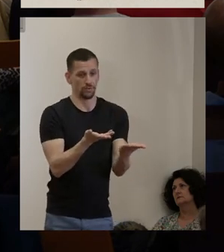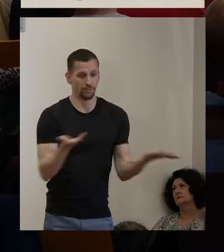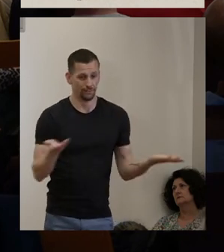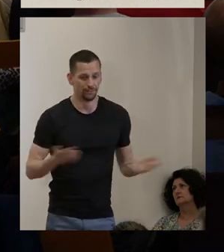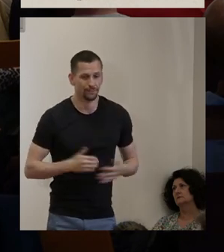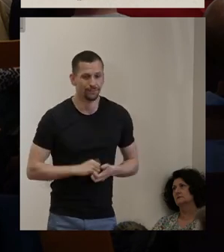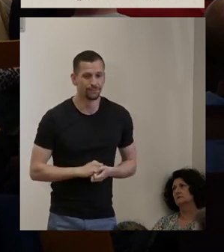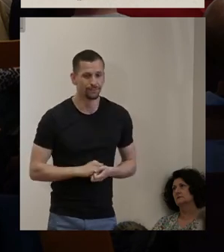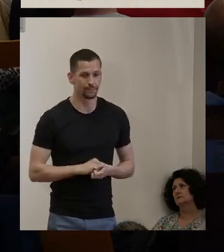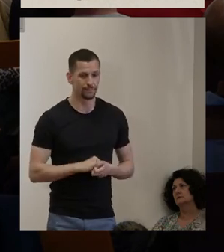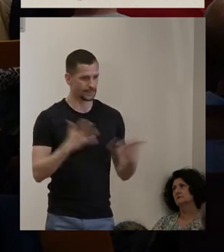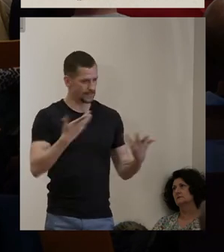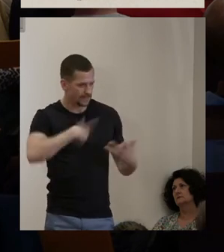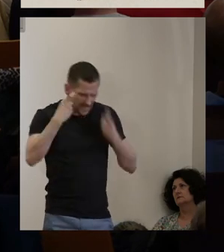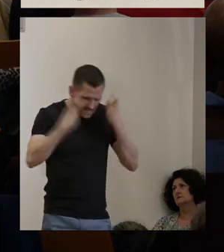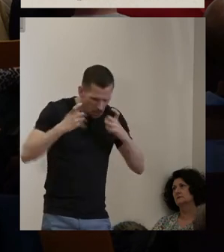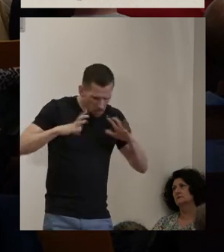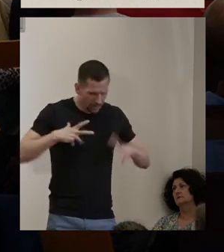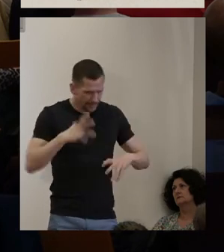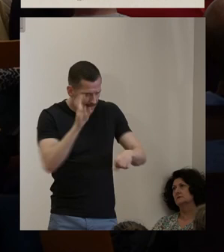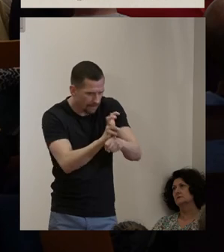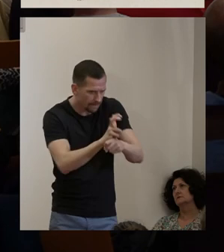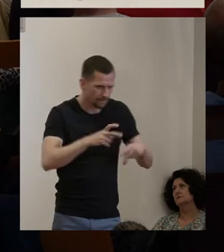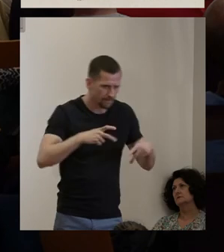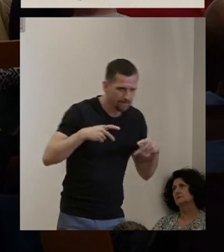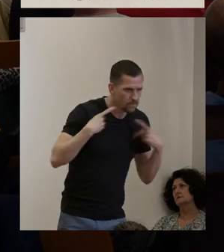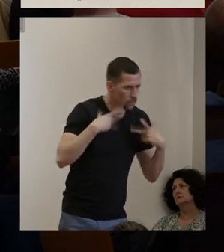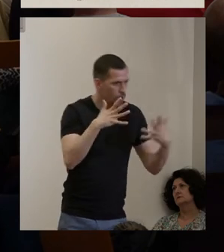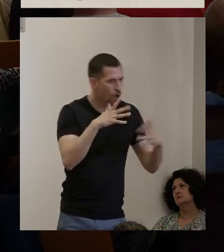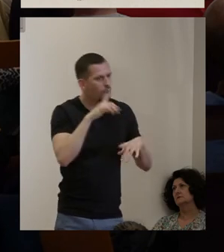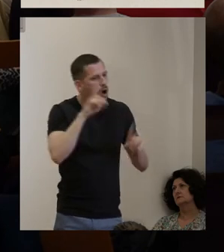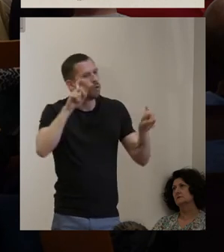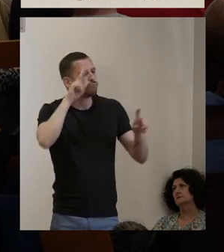vie. Autrement dit, cet objet figure la force